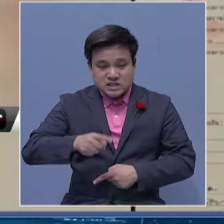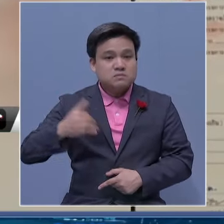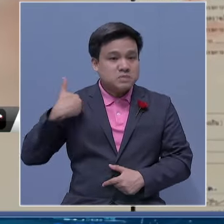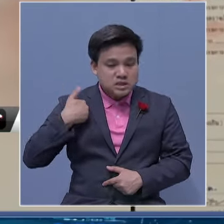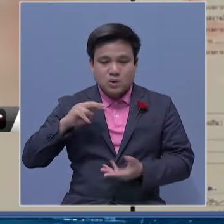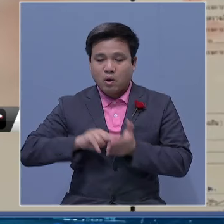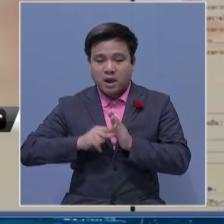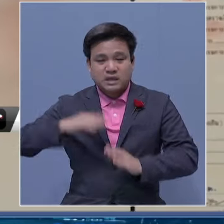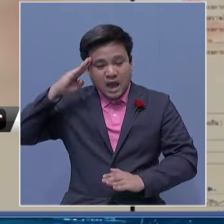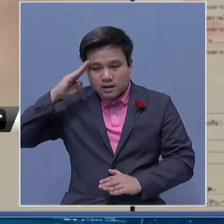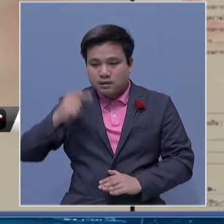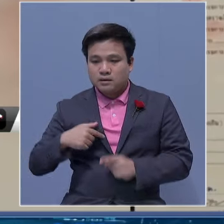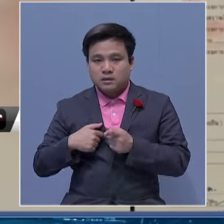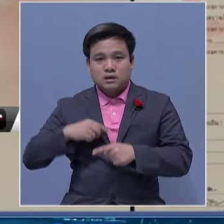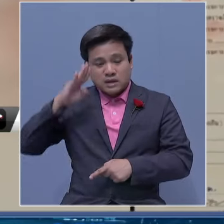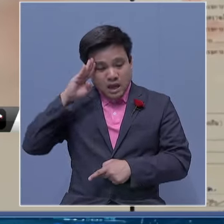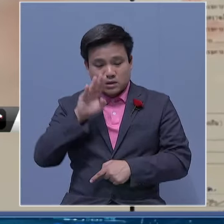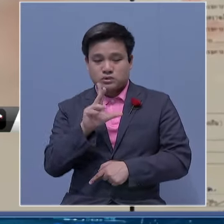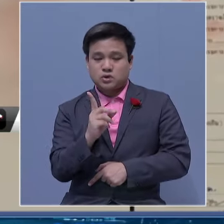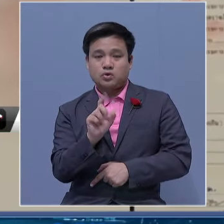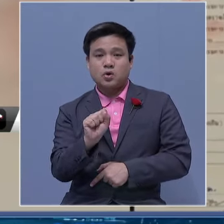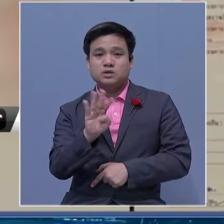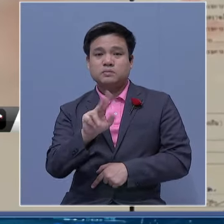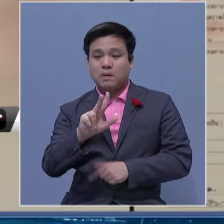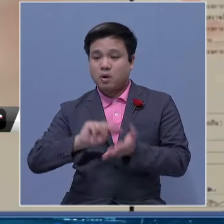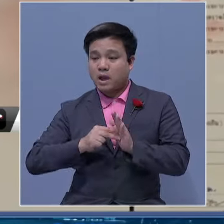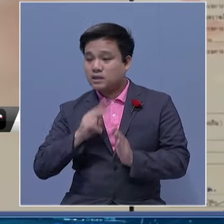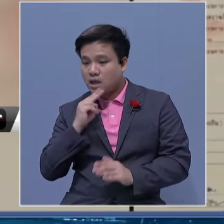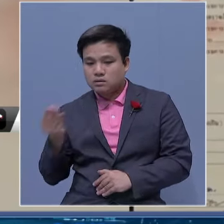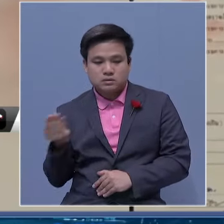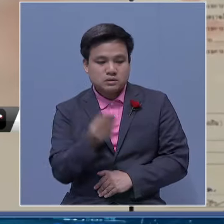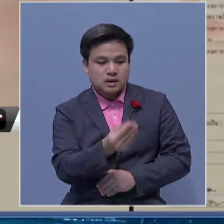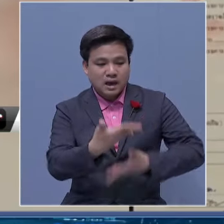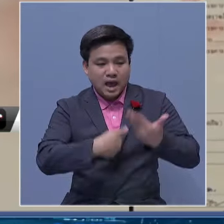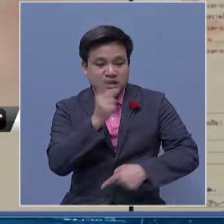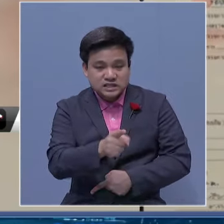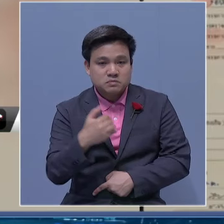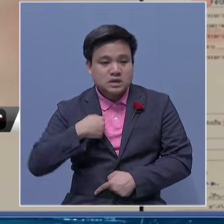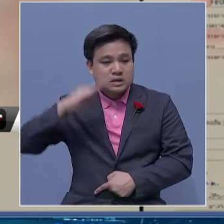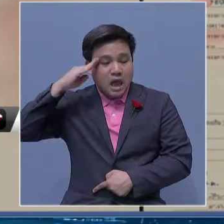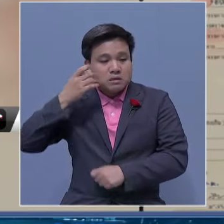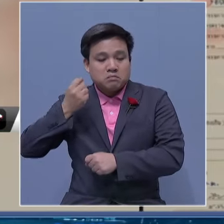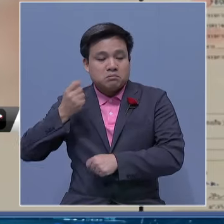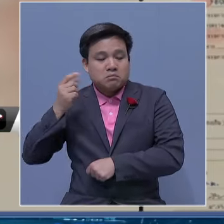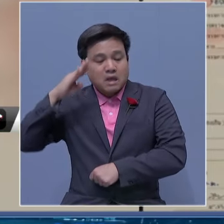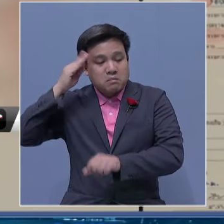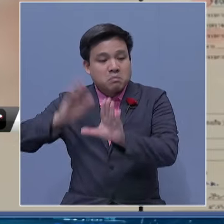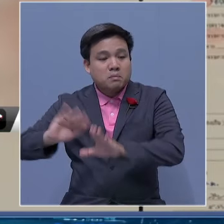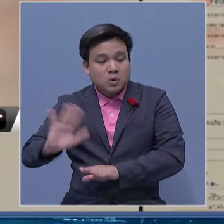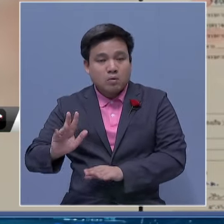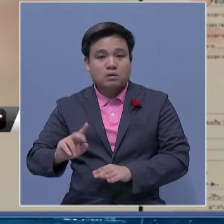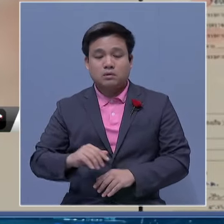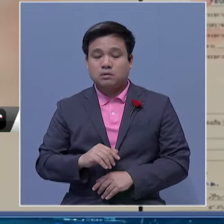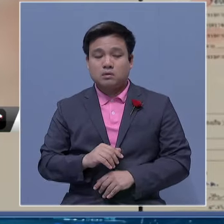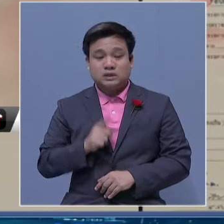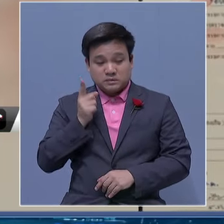ว่าเบอกว่าจริงๆเนี่ยไอ้ใบสด 43เนี่ยถ้ามันถูกต้องจริงๆนะต้องมีราายเซ็นครบถ้วนนะมีการลงลายนิ้วมือนะแต่ปรากฏว่าหลายคนก็